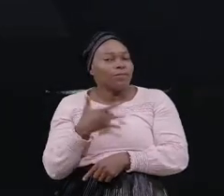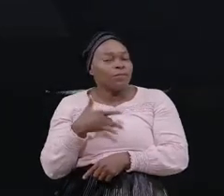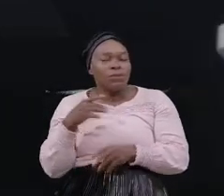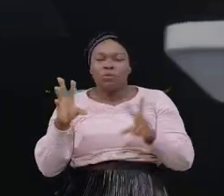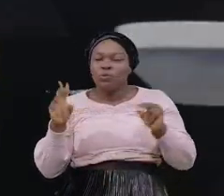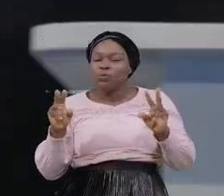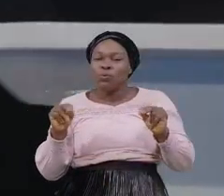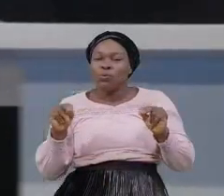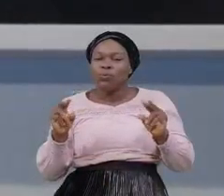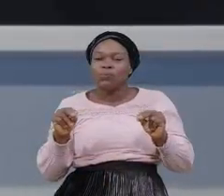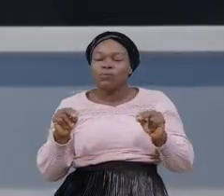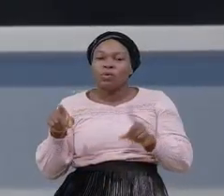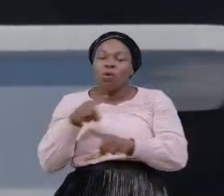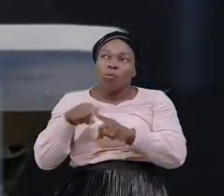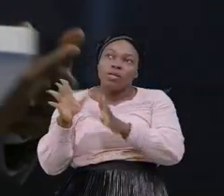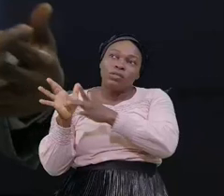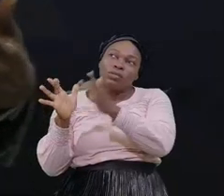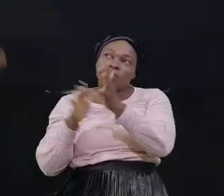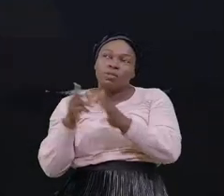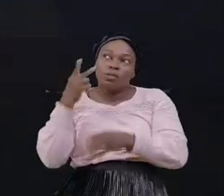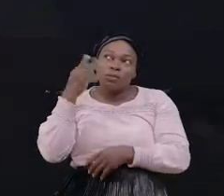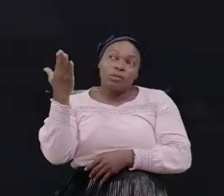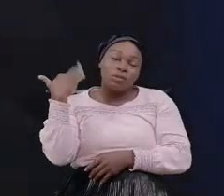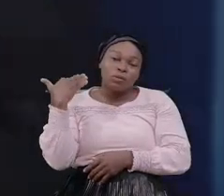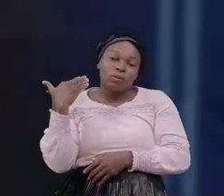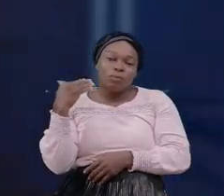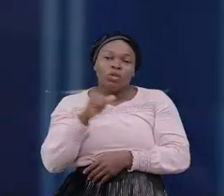je sens que quelque chose va arriver, non.